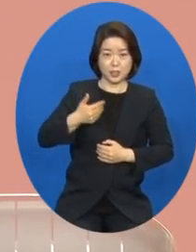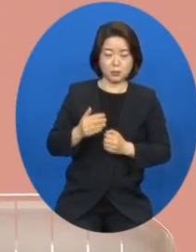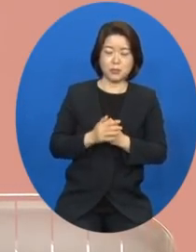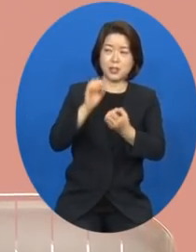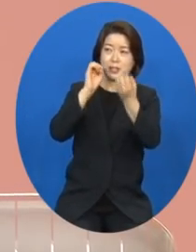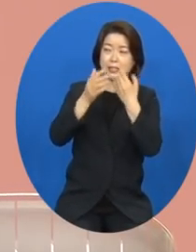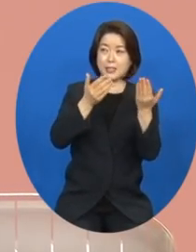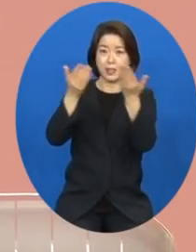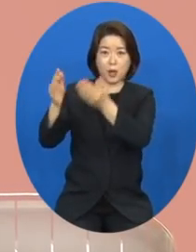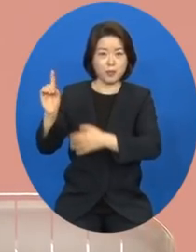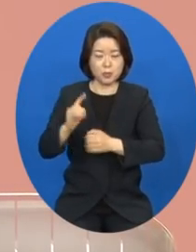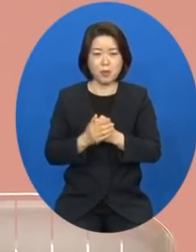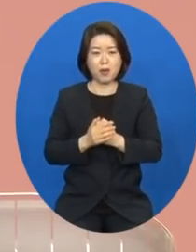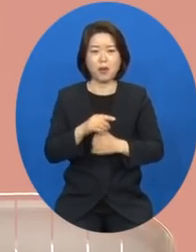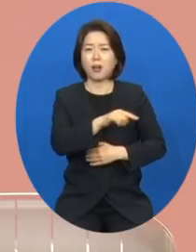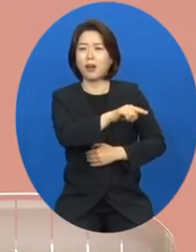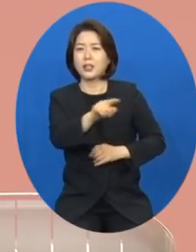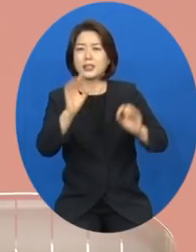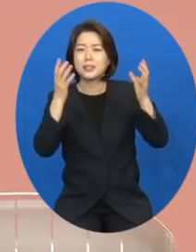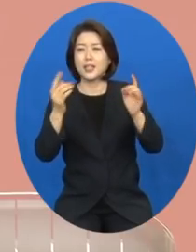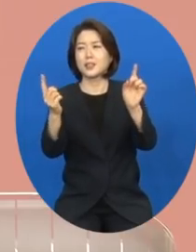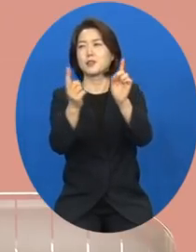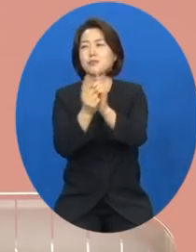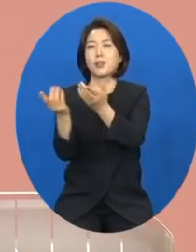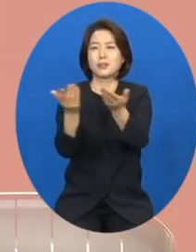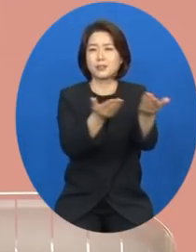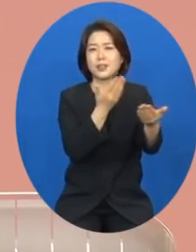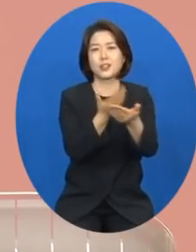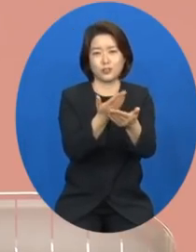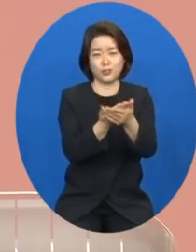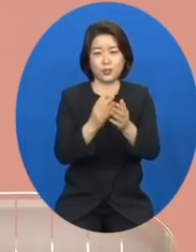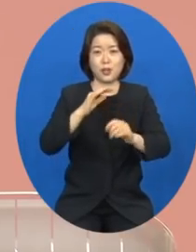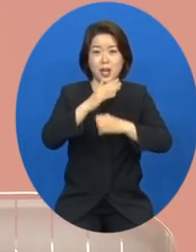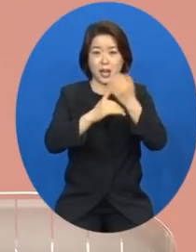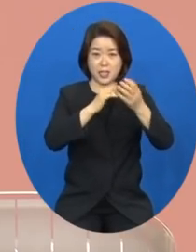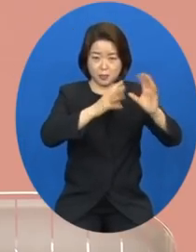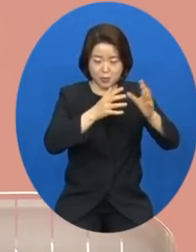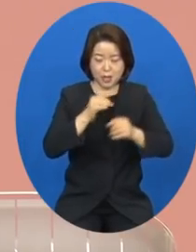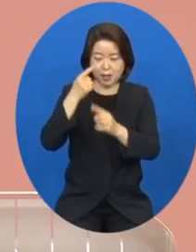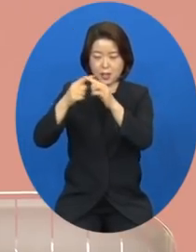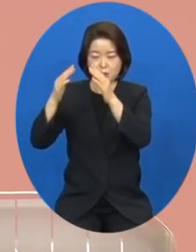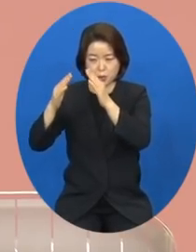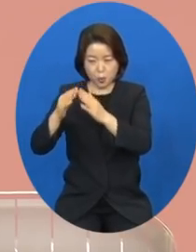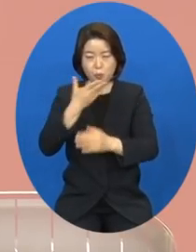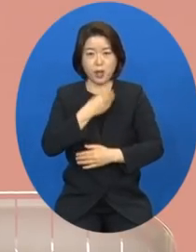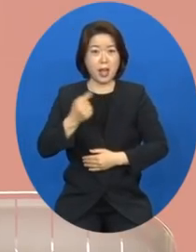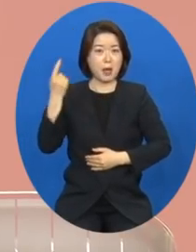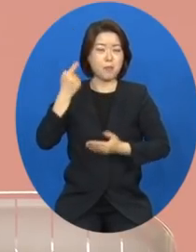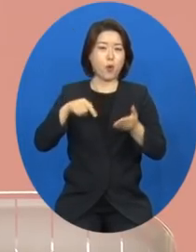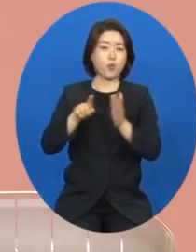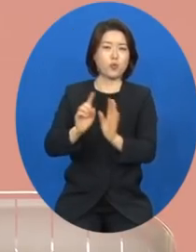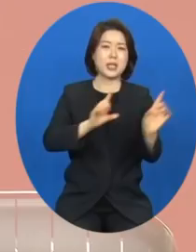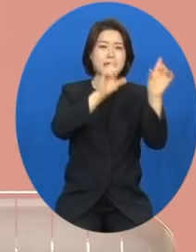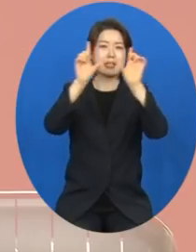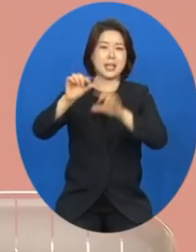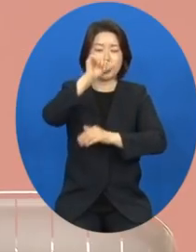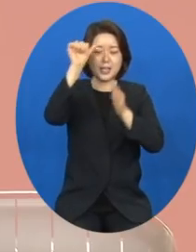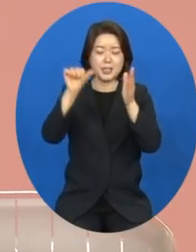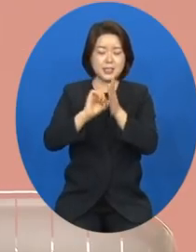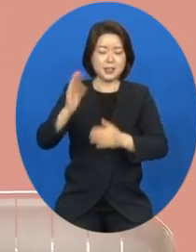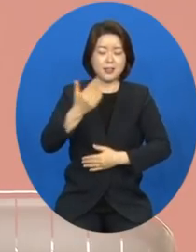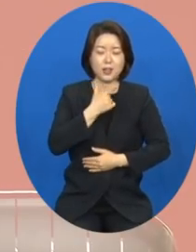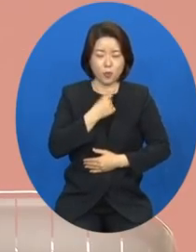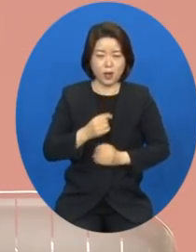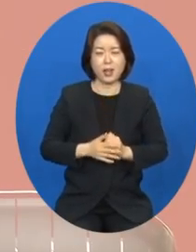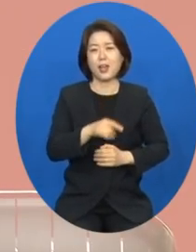말씀 이 아이들을 만나 주세요 하나님 나라와 교회와 복음을 위해 살아가는 인생이 되기를 원해요 이